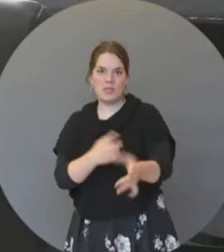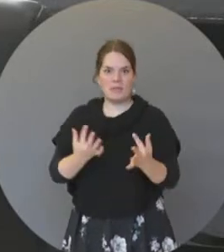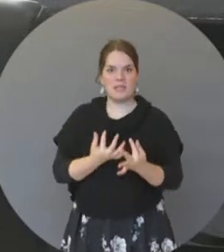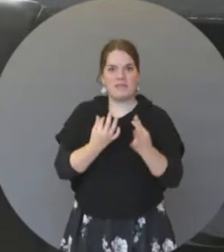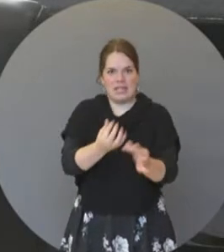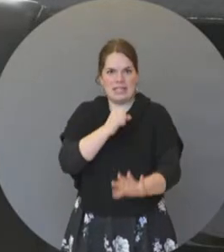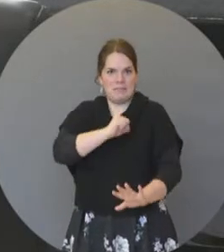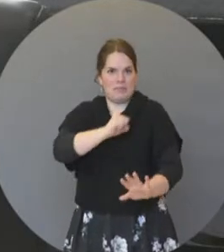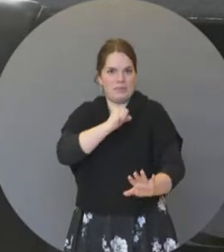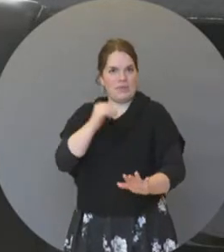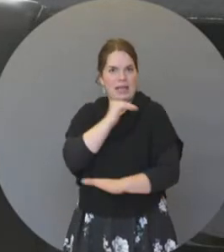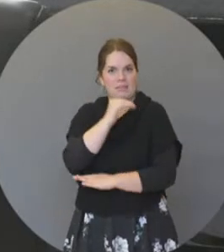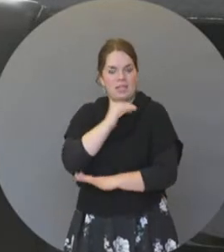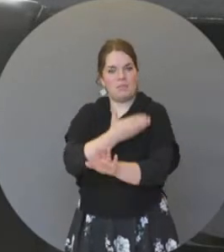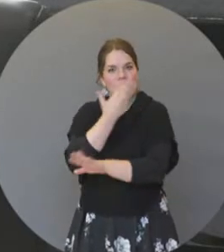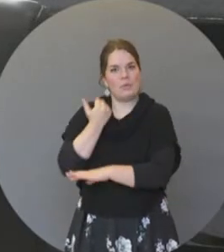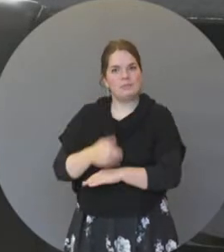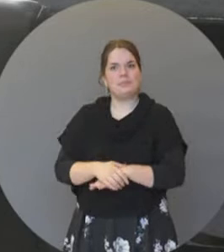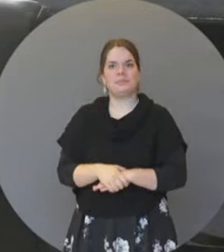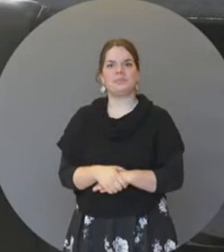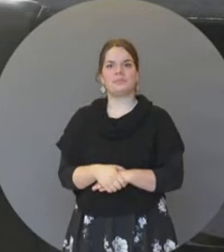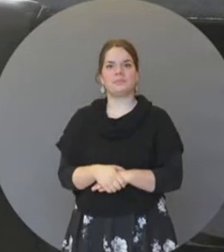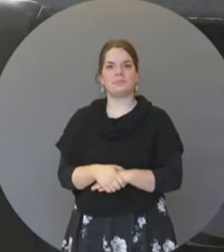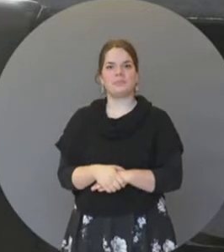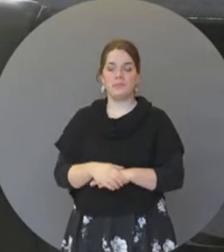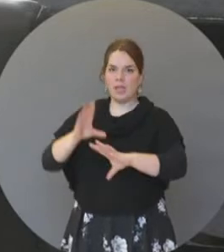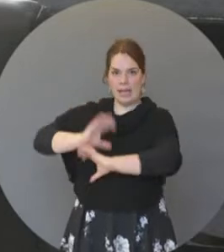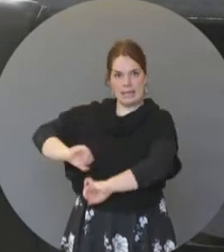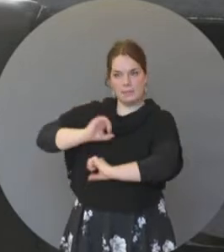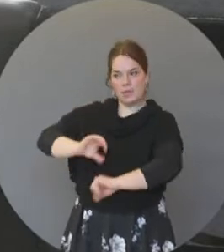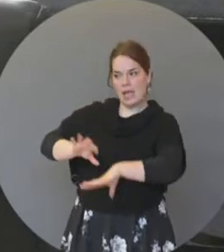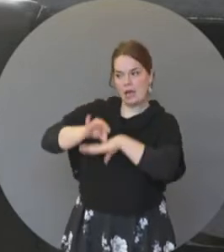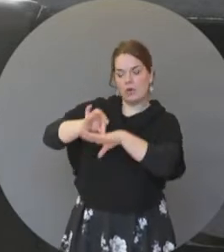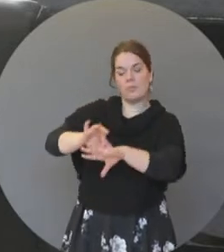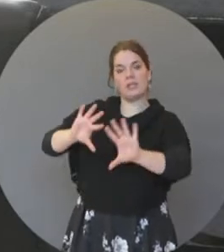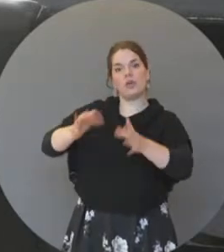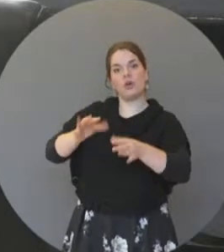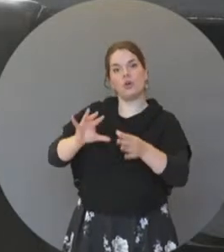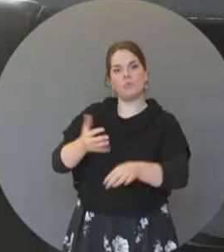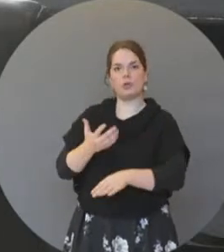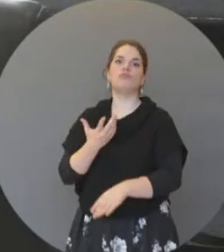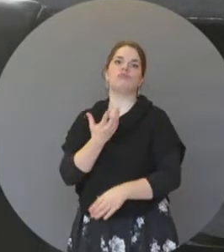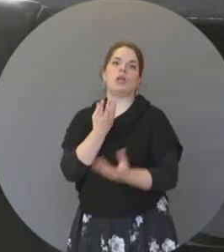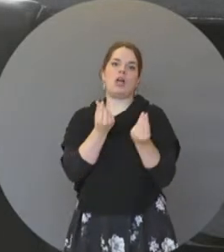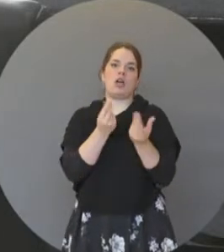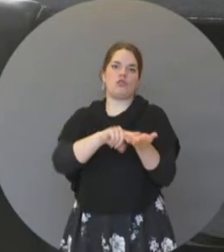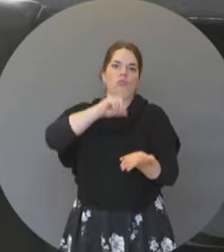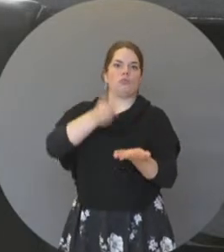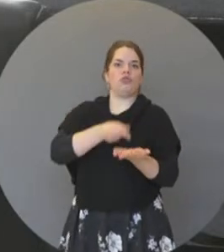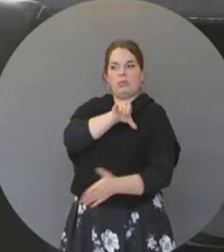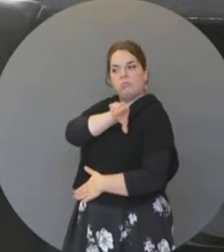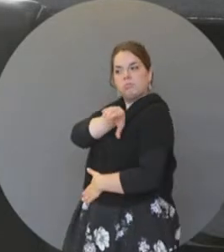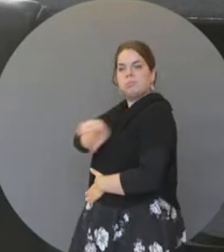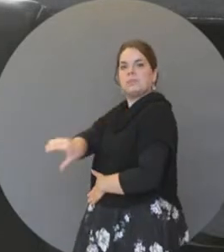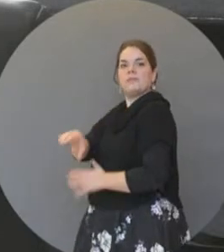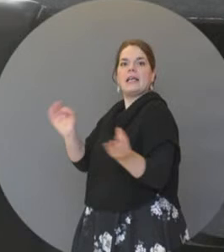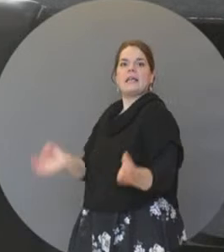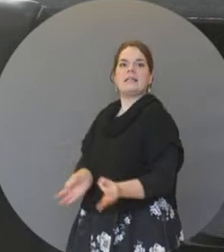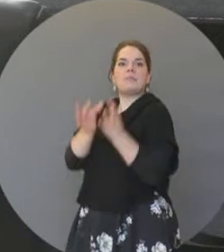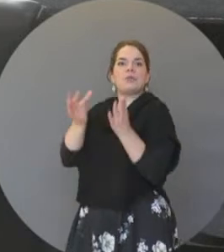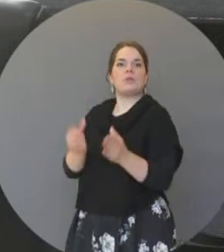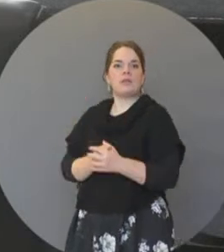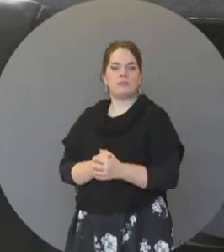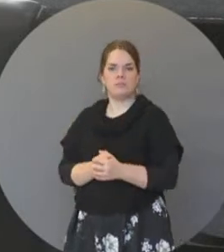rapidité pour accompagner de ces expérimentations une dotation financière exceptionnelle seront accordées au clic notamment pour les